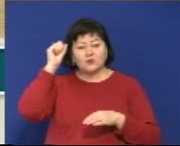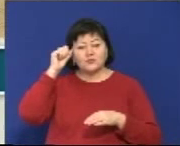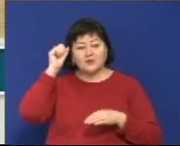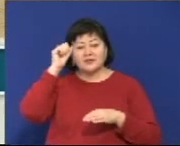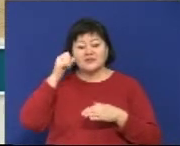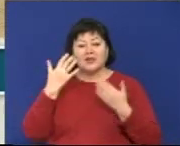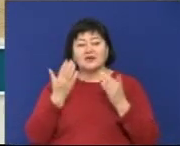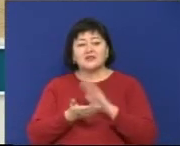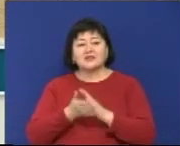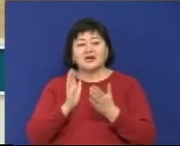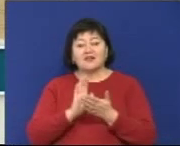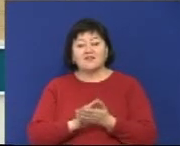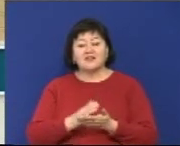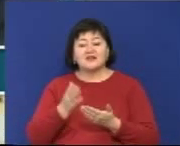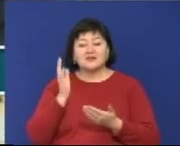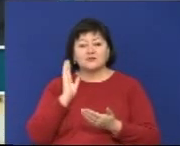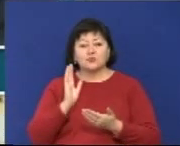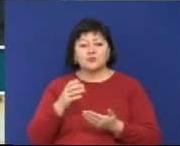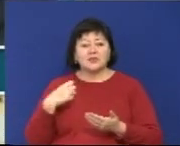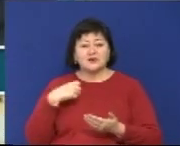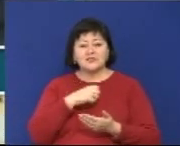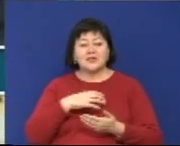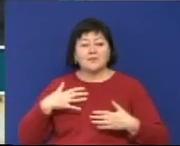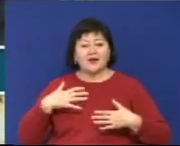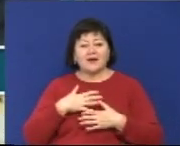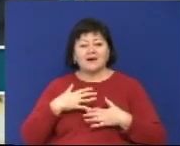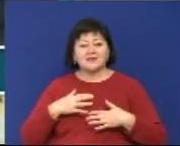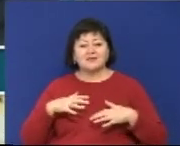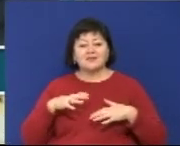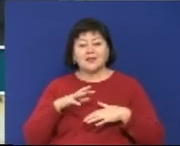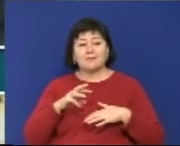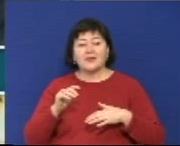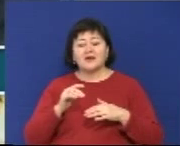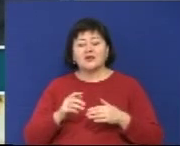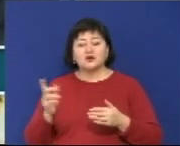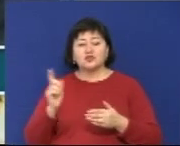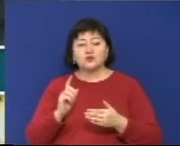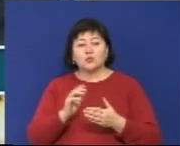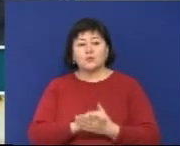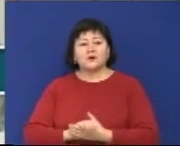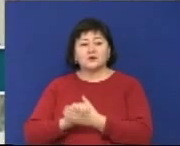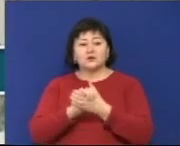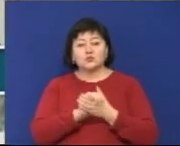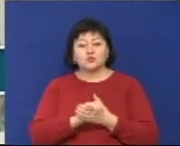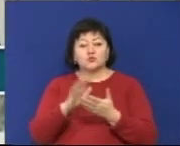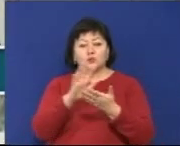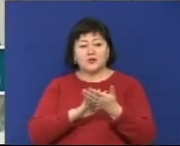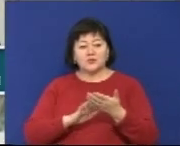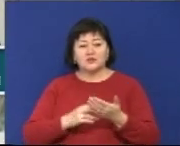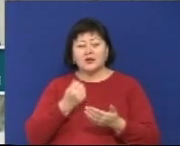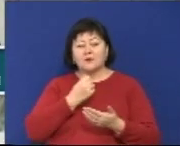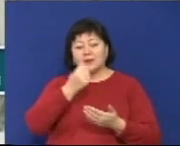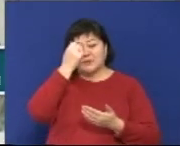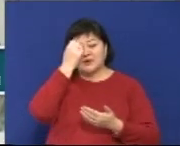Мирзиёевым договорились предпринимать самые активные действия для развития всестороннего сотрудничества. Я хочу поблагодарить за